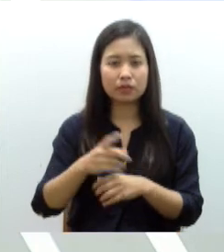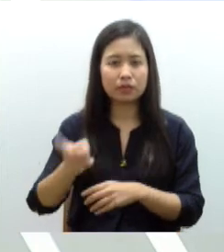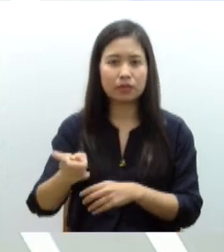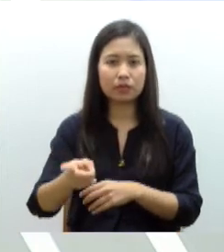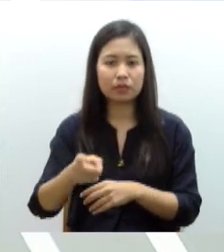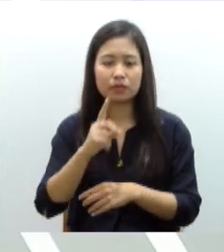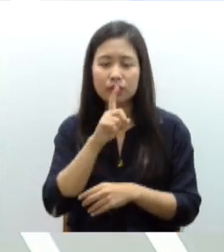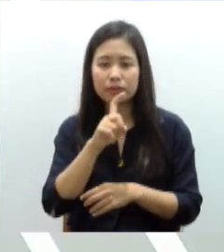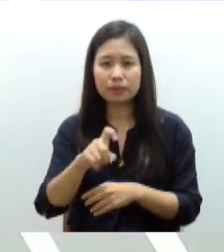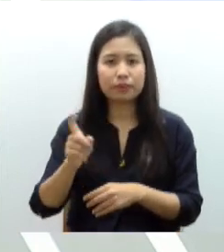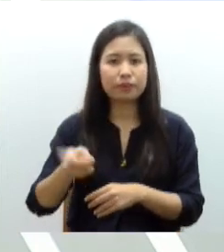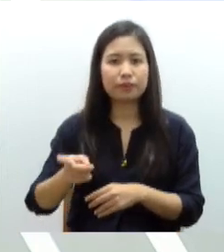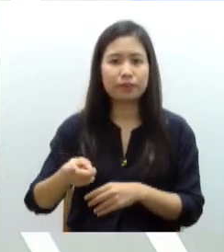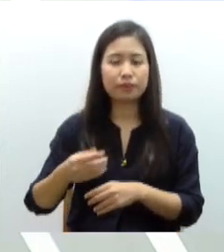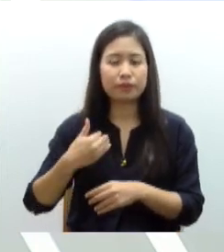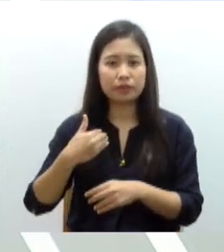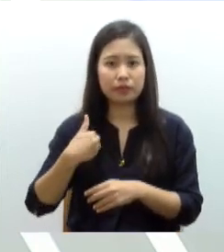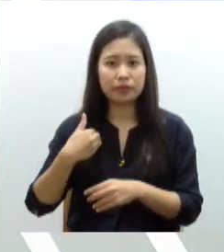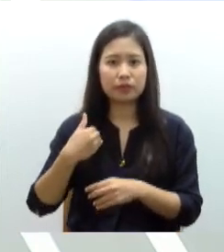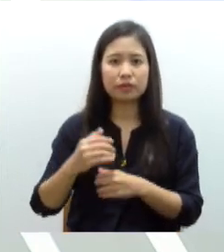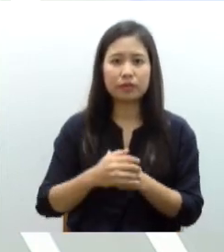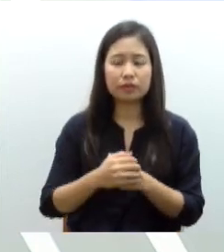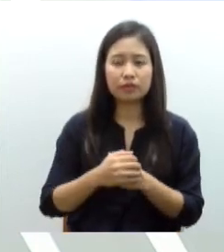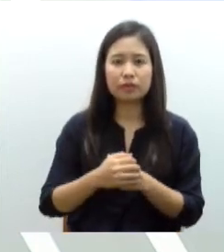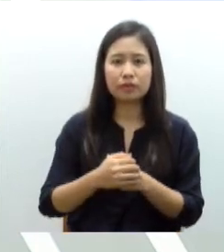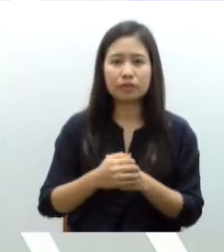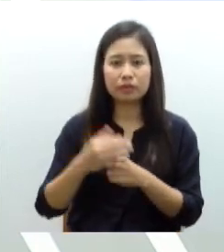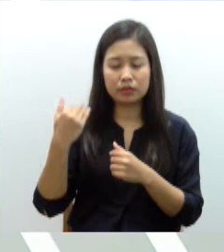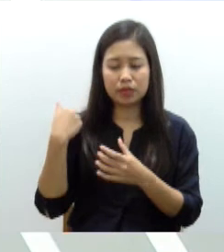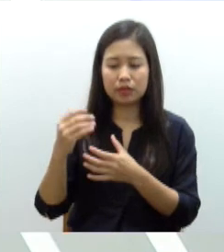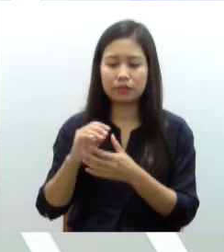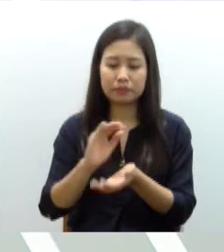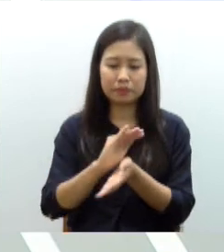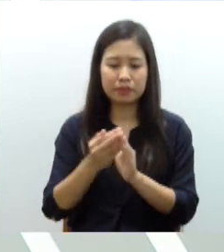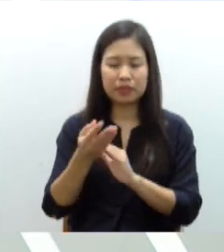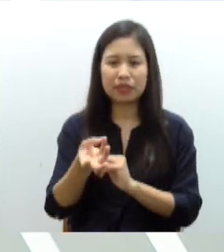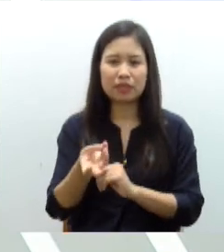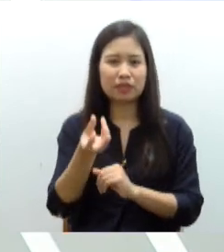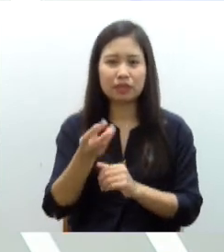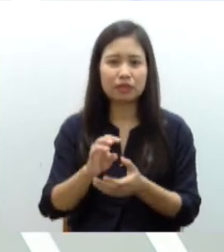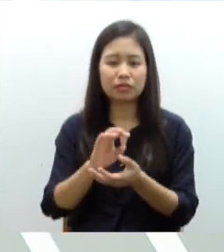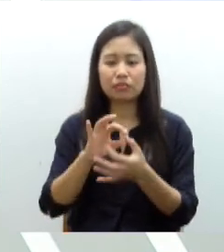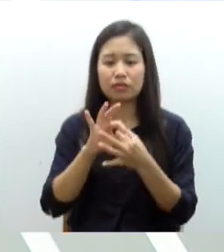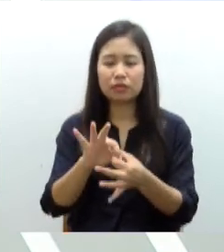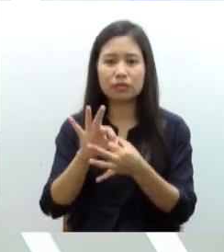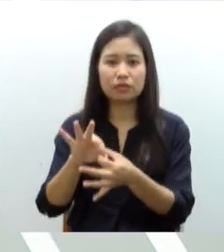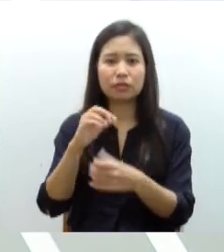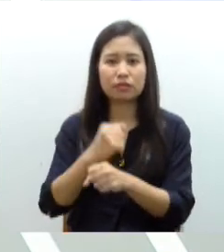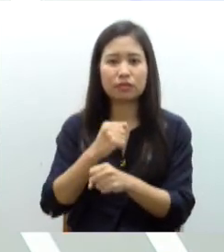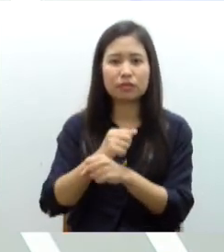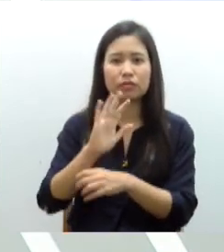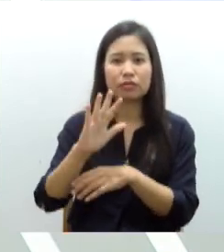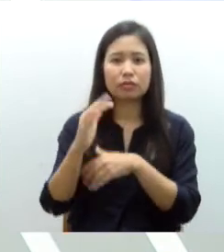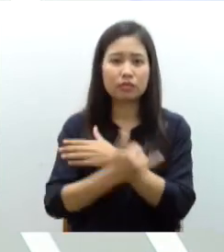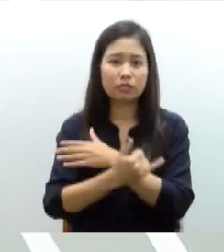จากว่าเรามีนโยบายว่าเราต้องใช้เปรียบเทียบเพราะว่าในปี62เนี่ยเราเพิ่งใช้พร้อมกันทั้งประเทศ